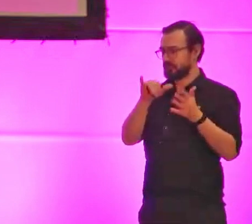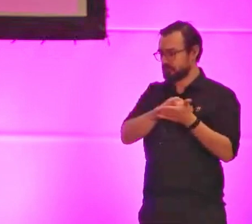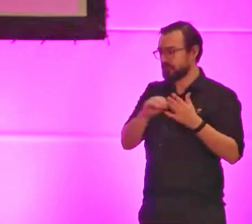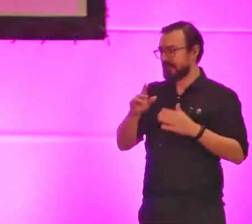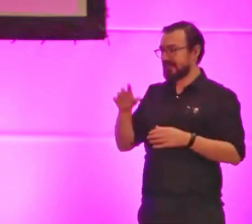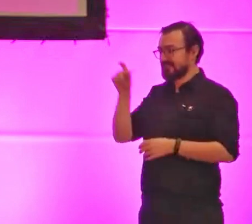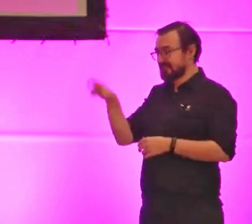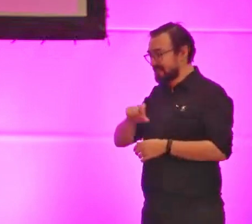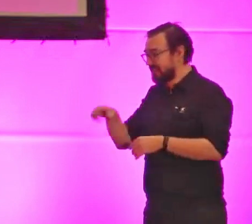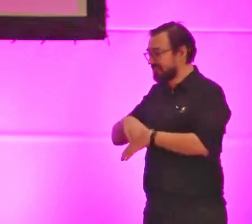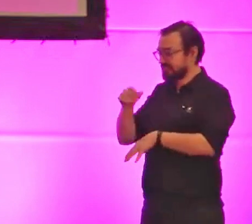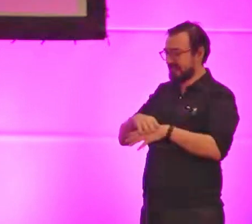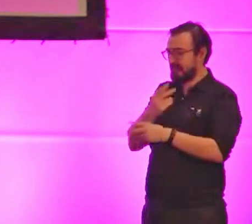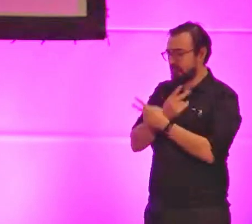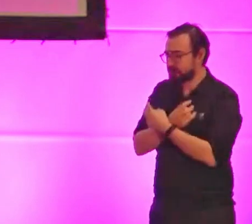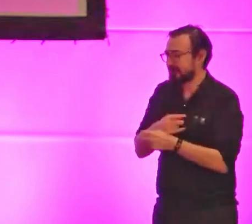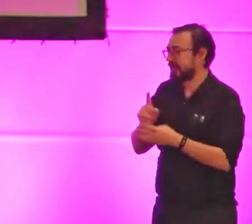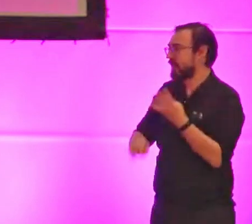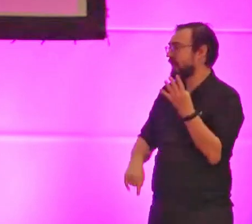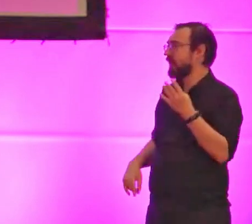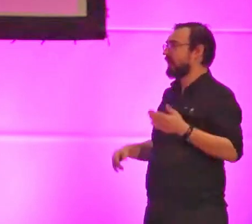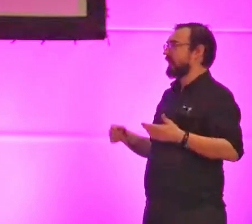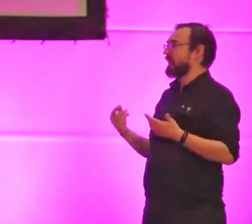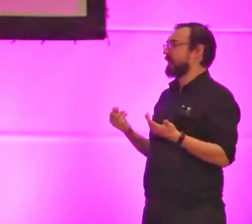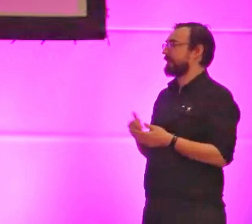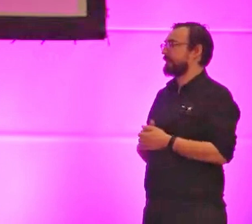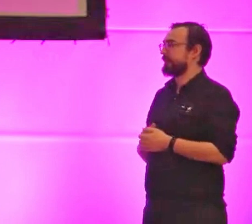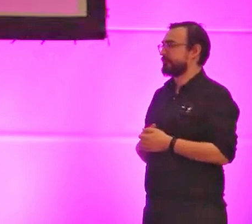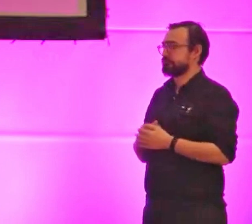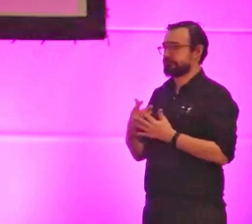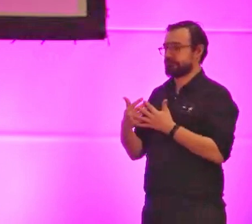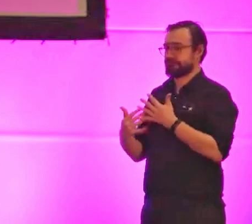Schweiz, Sverige, Österrike,